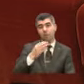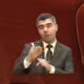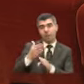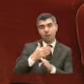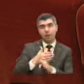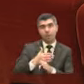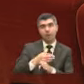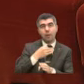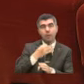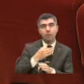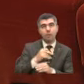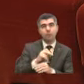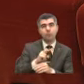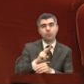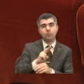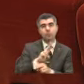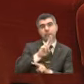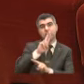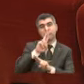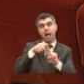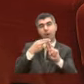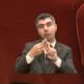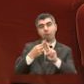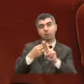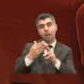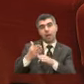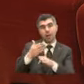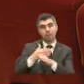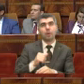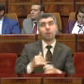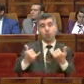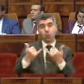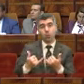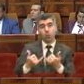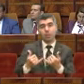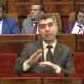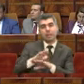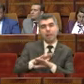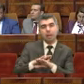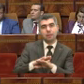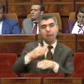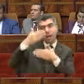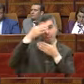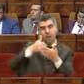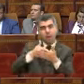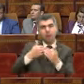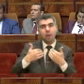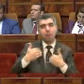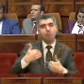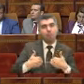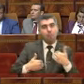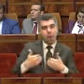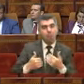في نصف من السؤال السابق، ان اليوم في بلادنا هناك سياسه مرتبطه بالأشخاص في وضعية